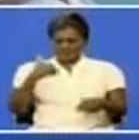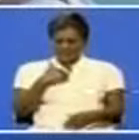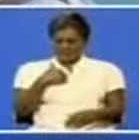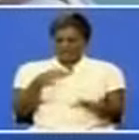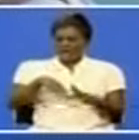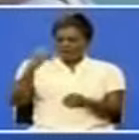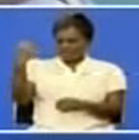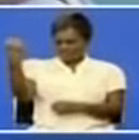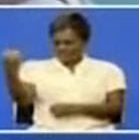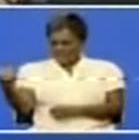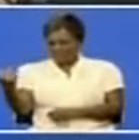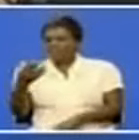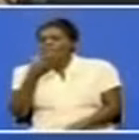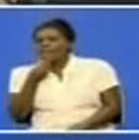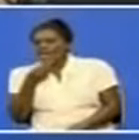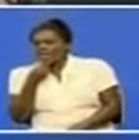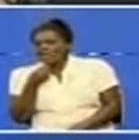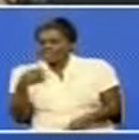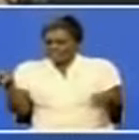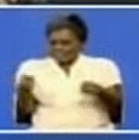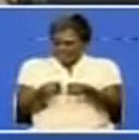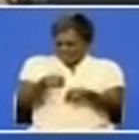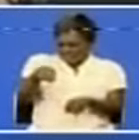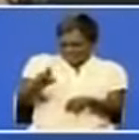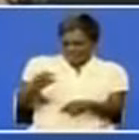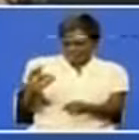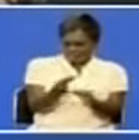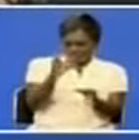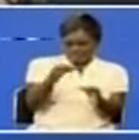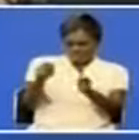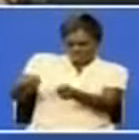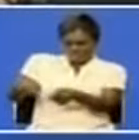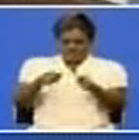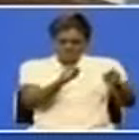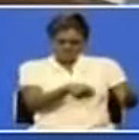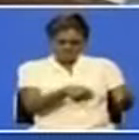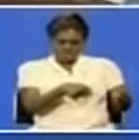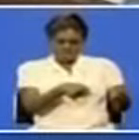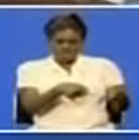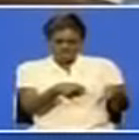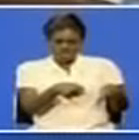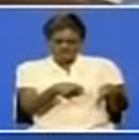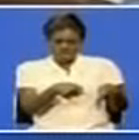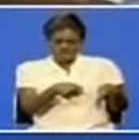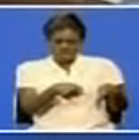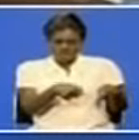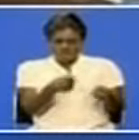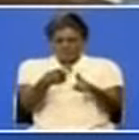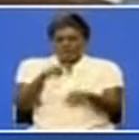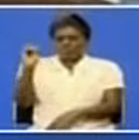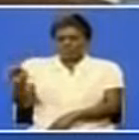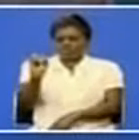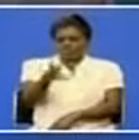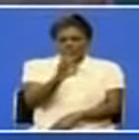Kati ya hao 5 ni wanaume. Wao pia huunda viatu na kushona nguo ambazo malighafi ni iliyotupwa na